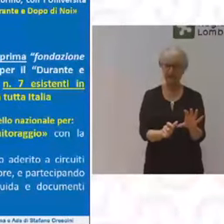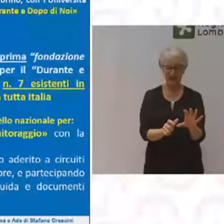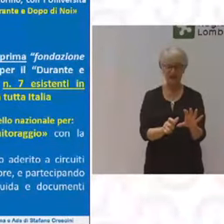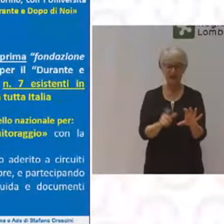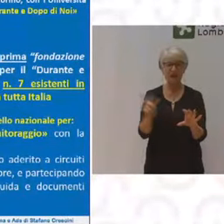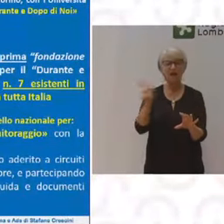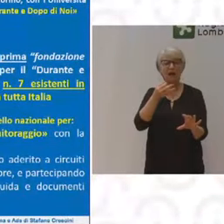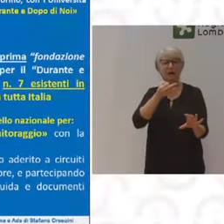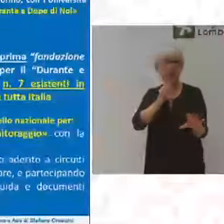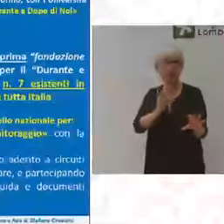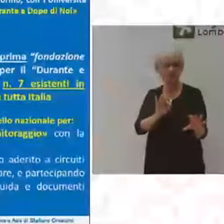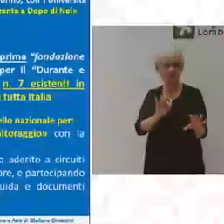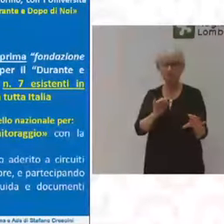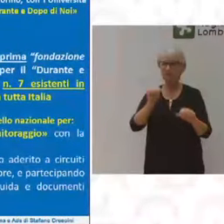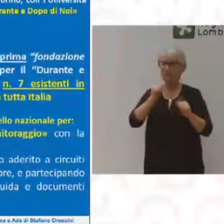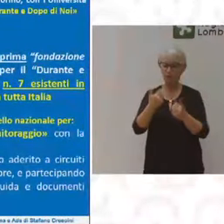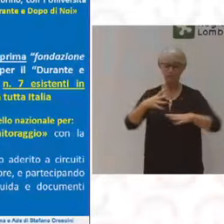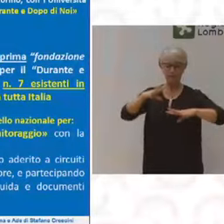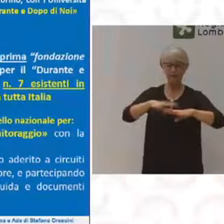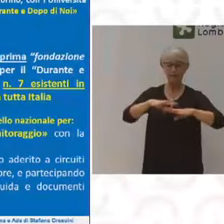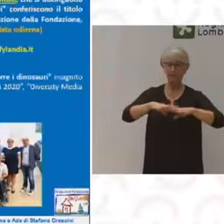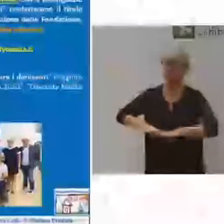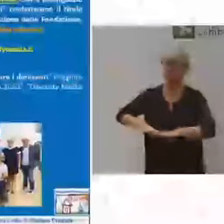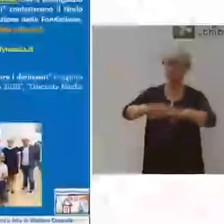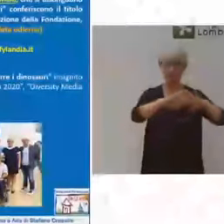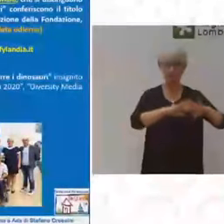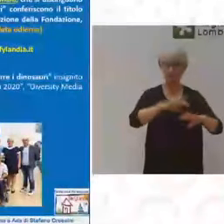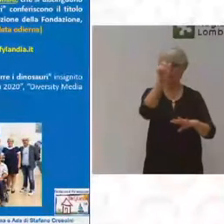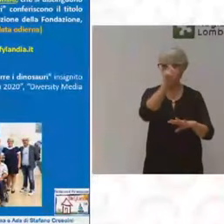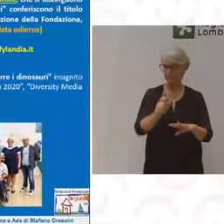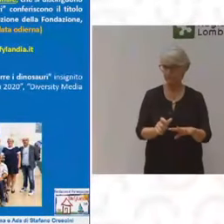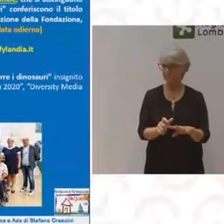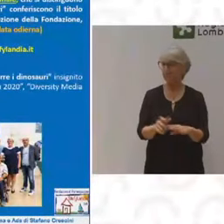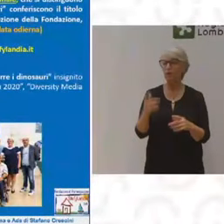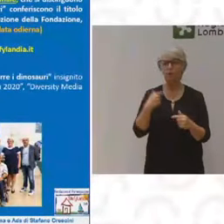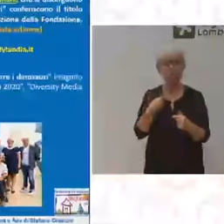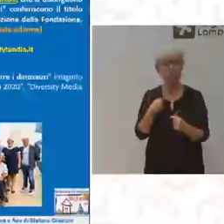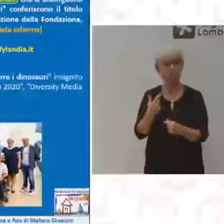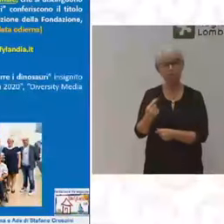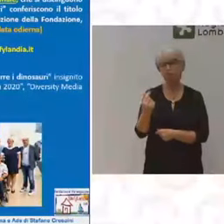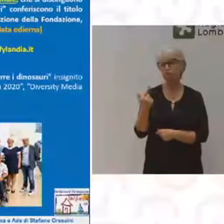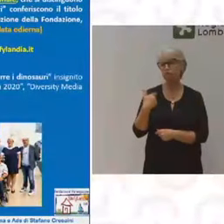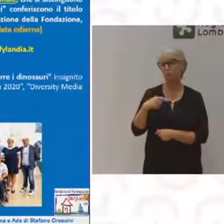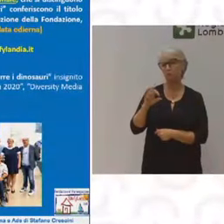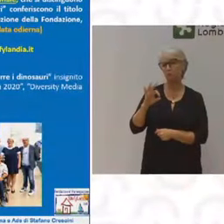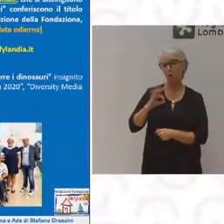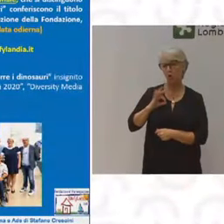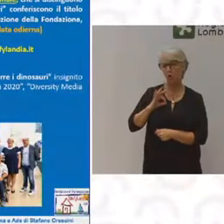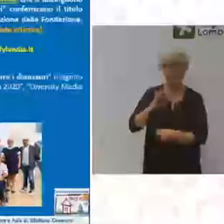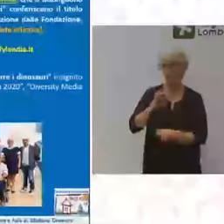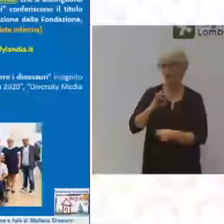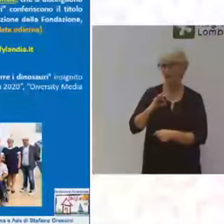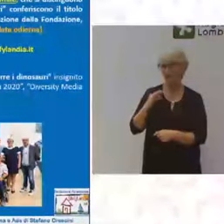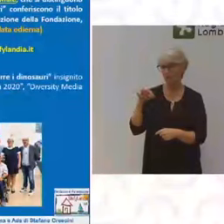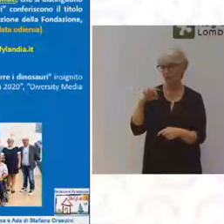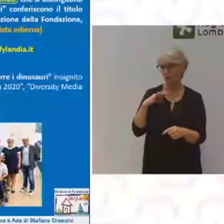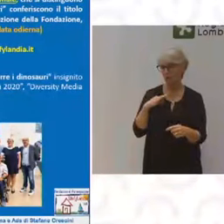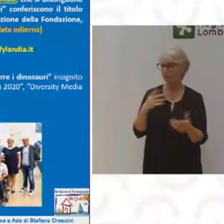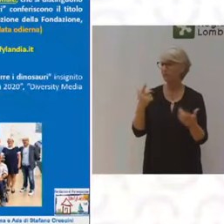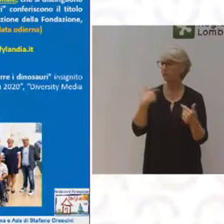nostra capacità di fare rete a livello nazionale. Conferiamo il titolo onorifico di membro onorario, cito solo il